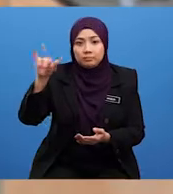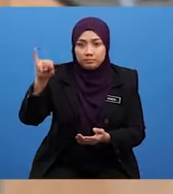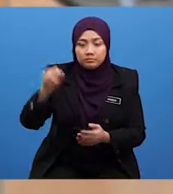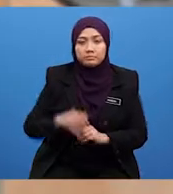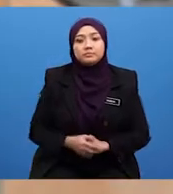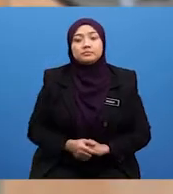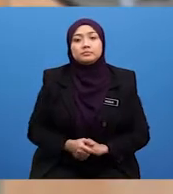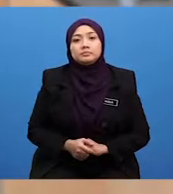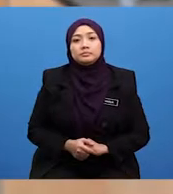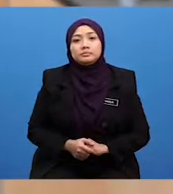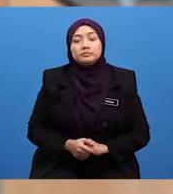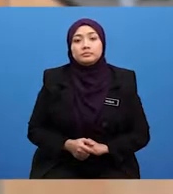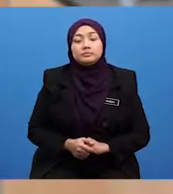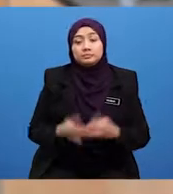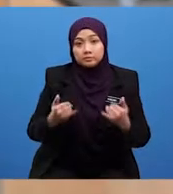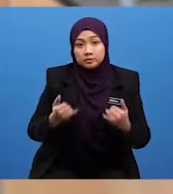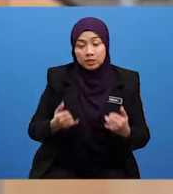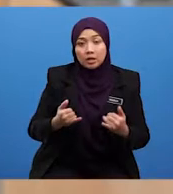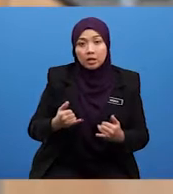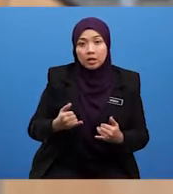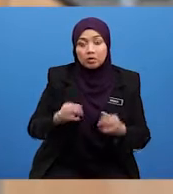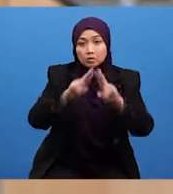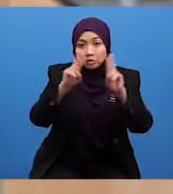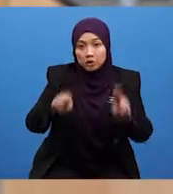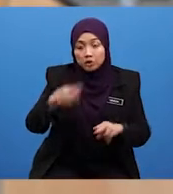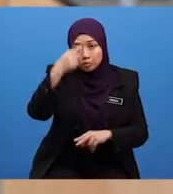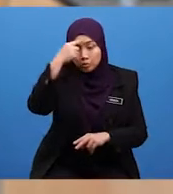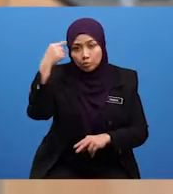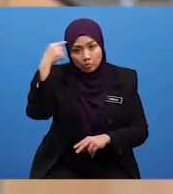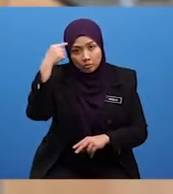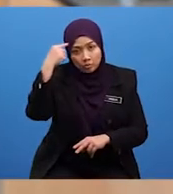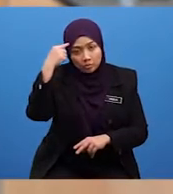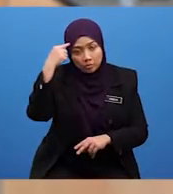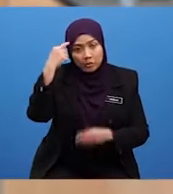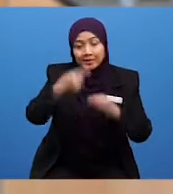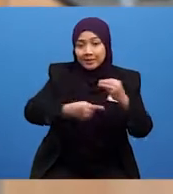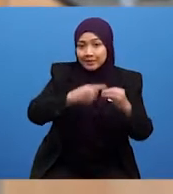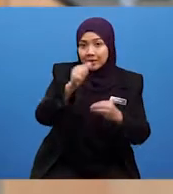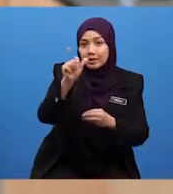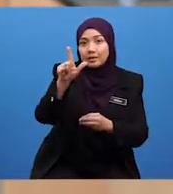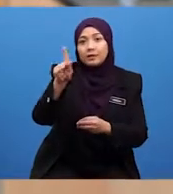Baiklah murid-murid, masa untuk menguji kefahaman minda anda tentang alkali.